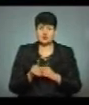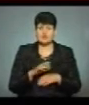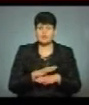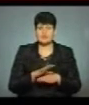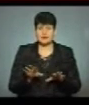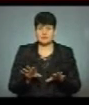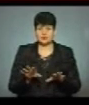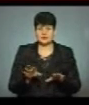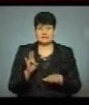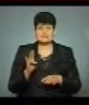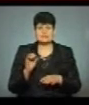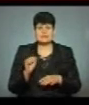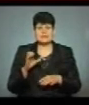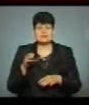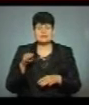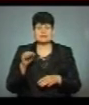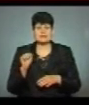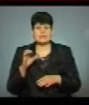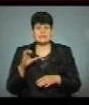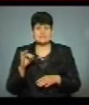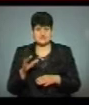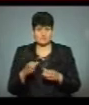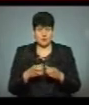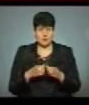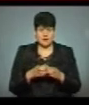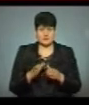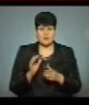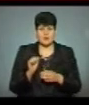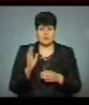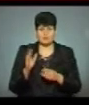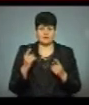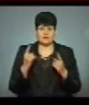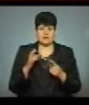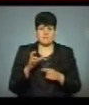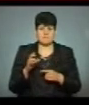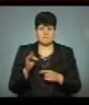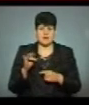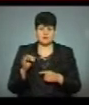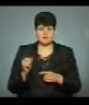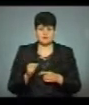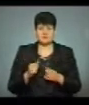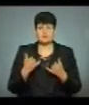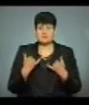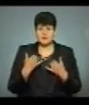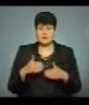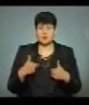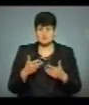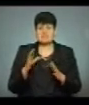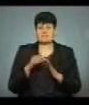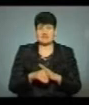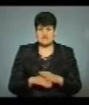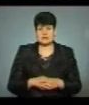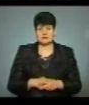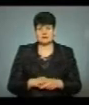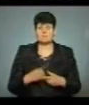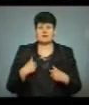буде Настасівської громади, а буде Великоберезовицька? Ну, наразі така пропозиція внесена.